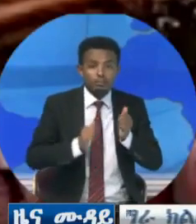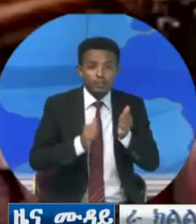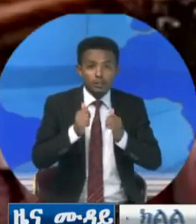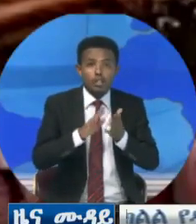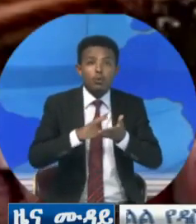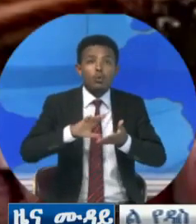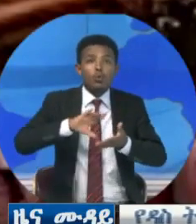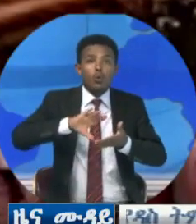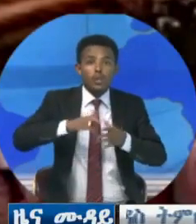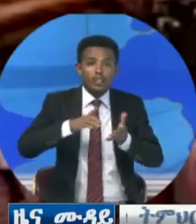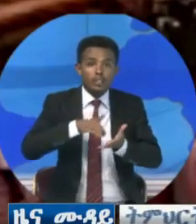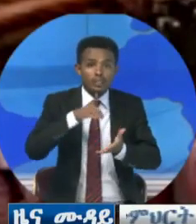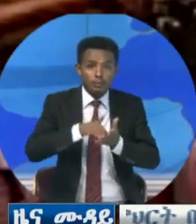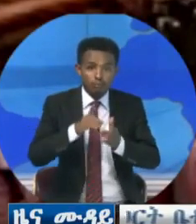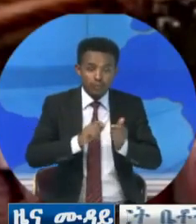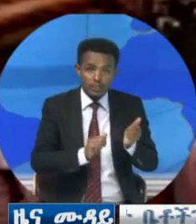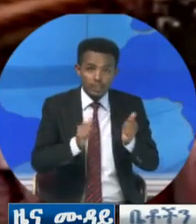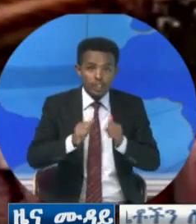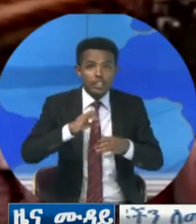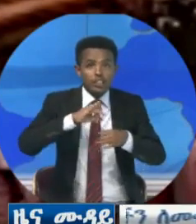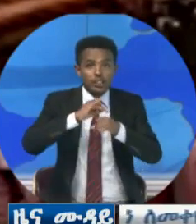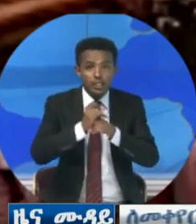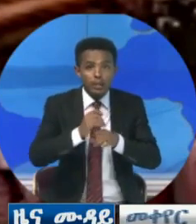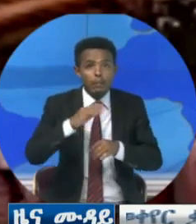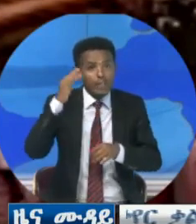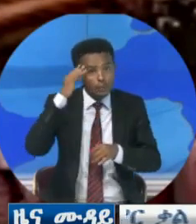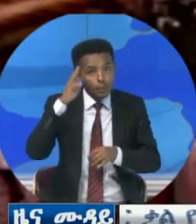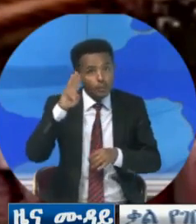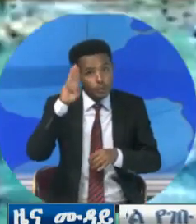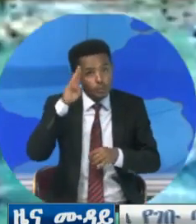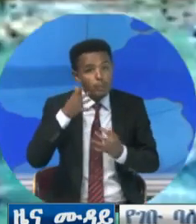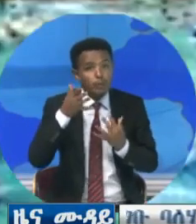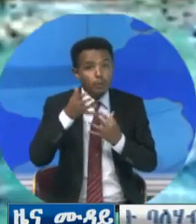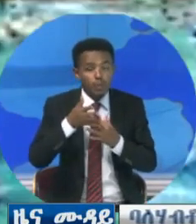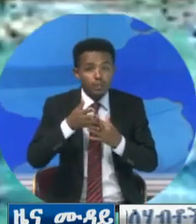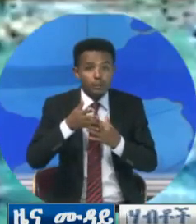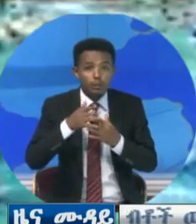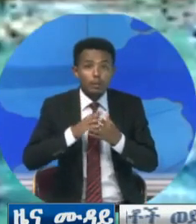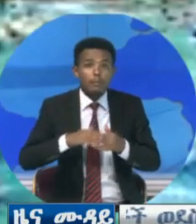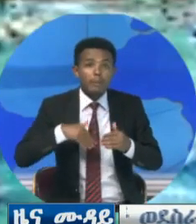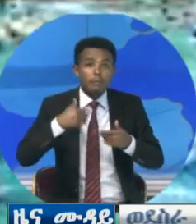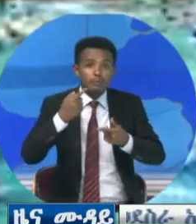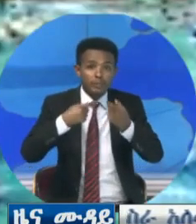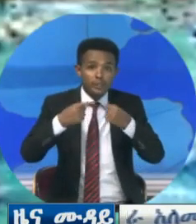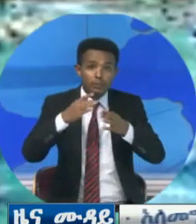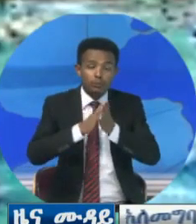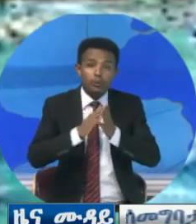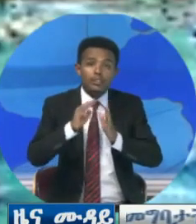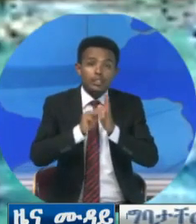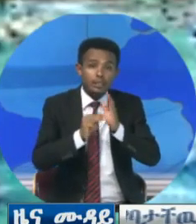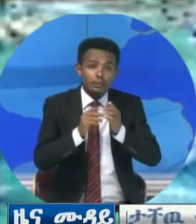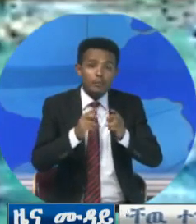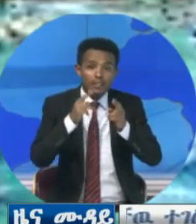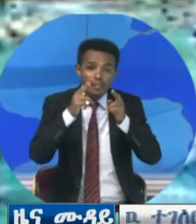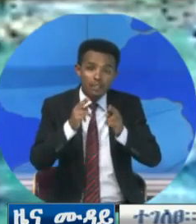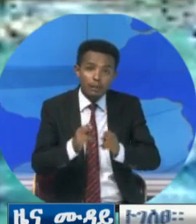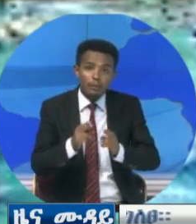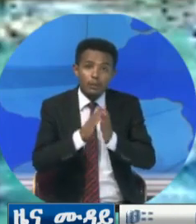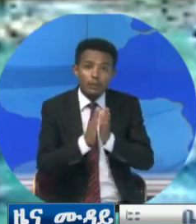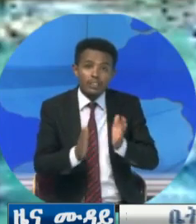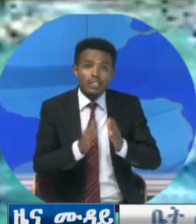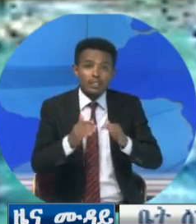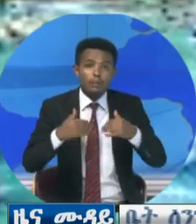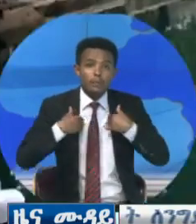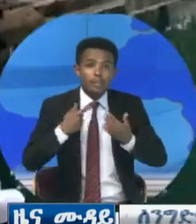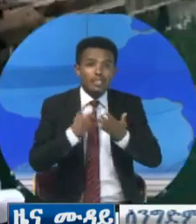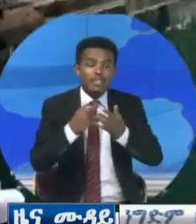ከተማ አስተዳደር ተቀዳሚ ምክትል ከንቲባ ኢንጂነር ማስተዋል ስዩም በበኩላቸው በፊታችን ጥር ወር የሚከበረውን የጥምቀት በዓል ለማክበር እየተዘጋጀን ባለንበት ወቅት